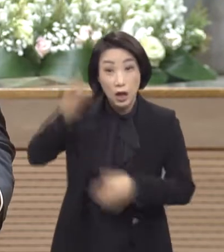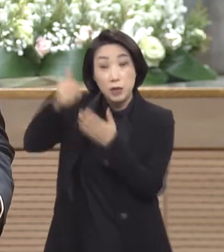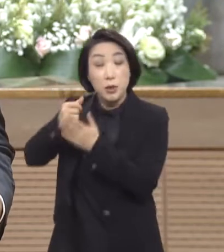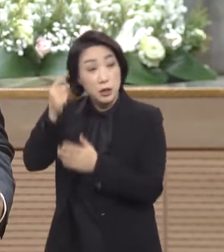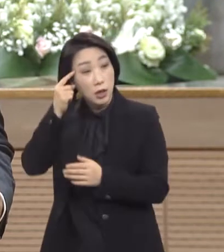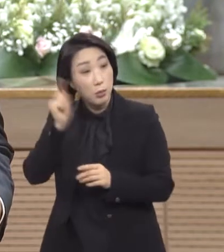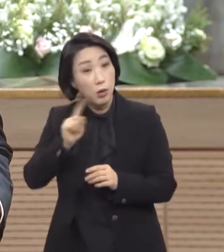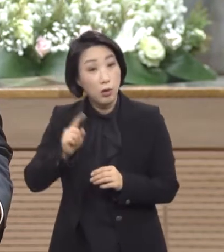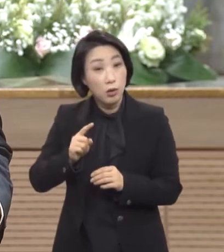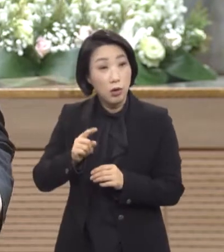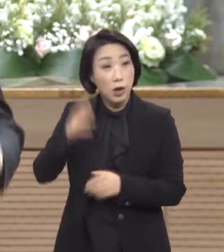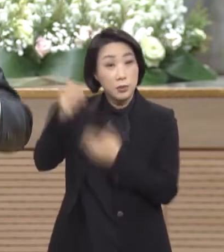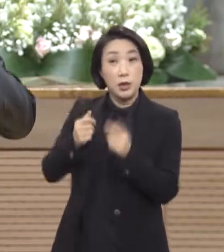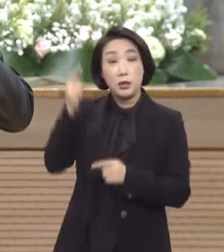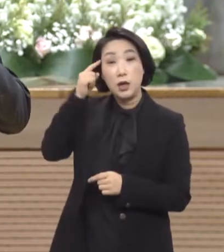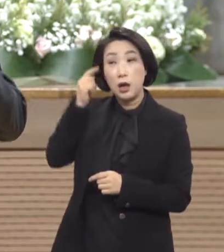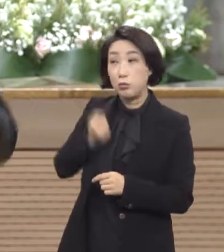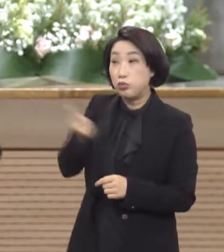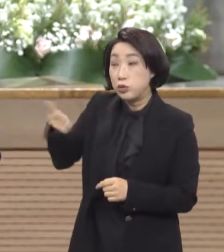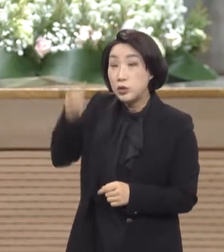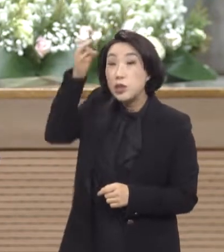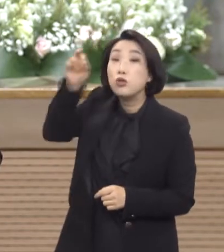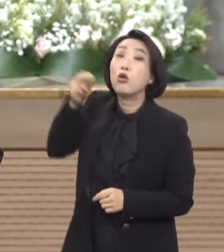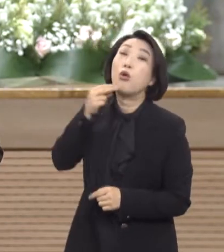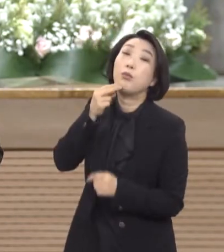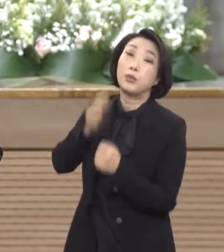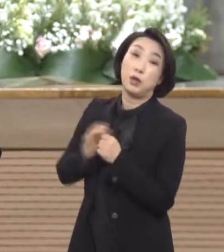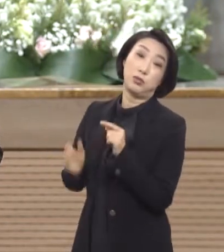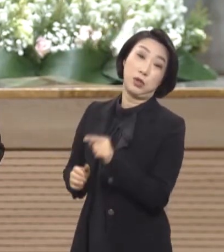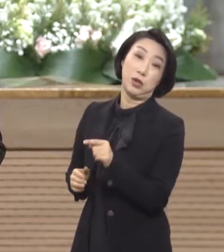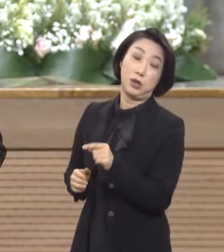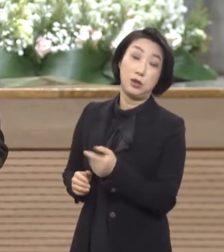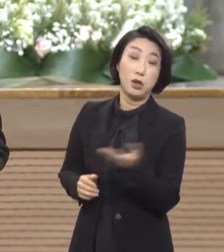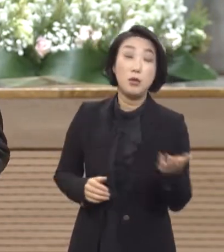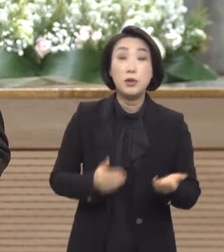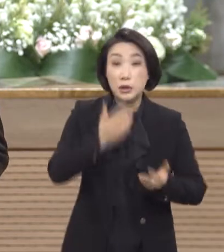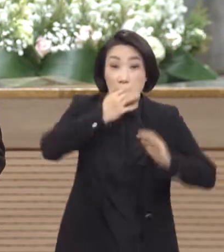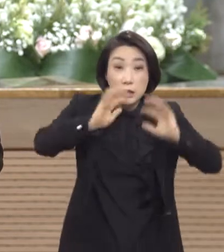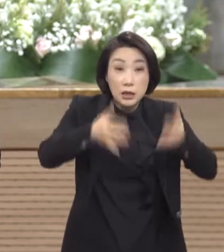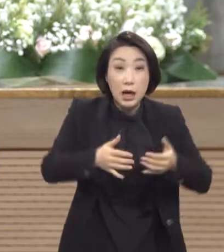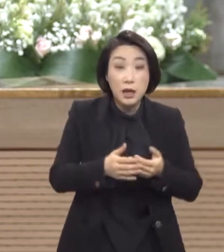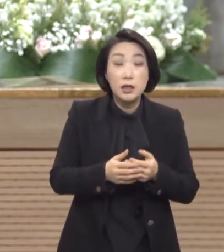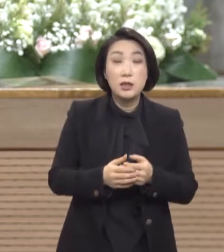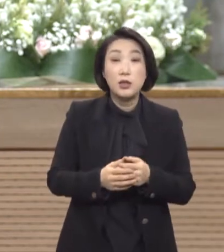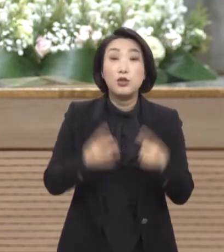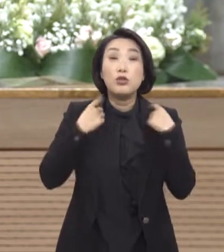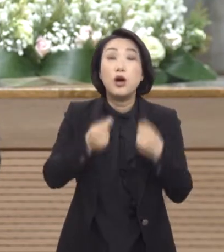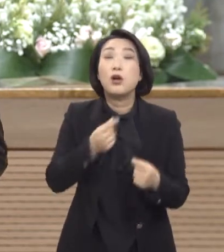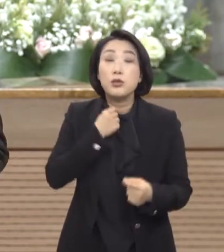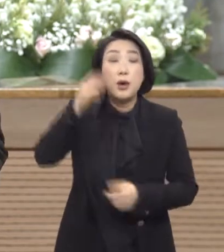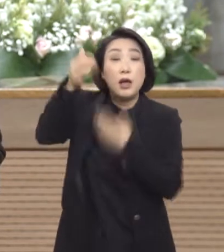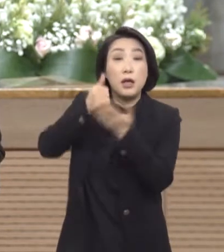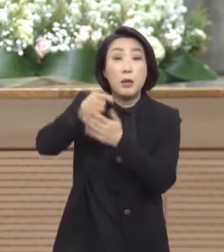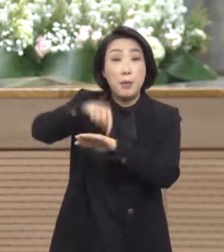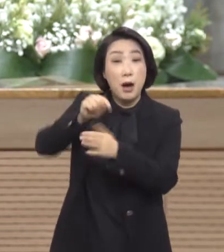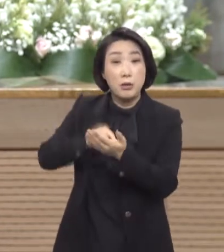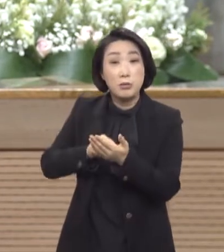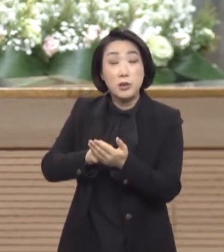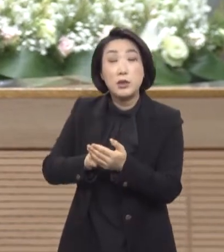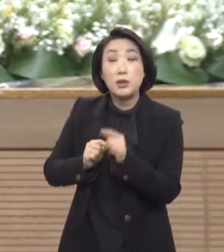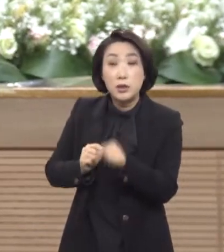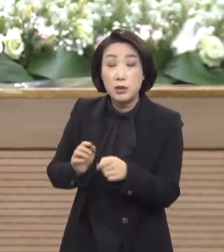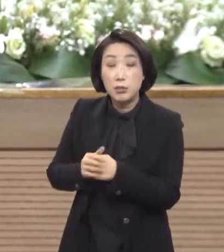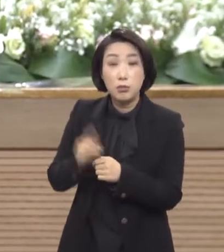하나님을 무시했어. 인정하지 않았어. 이스라엘을 보존하고 싶은 하나님의 진실을